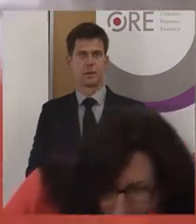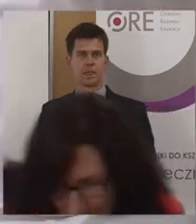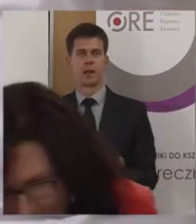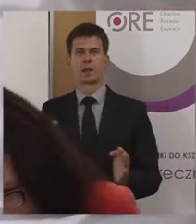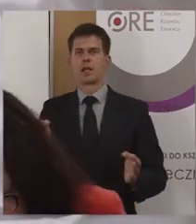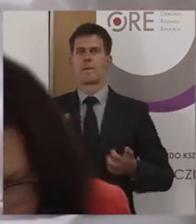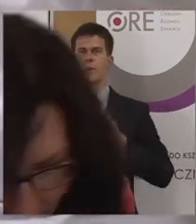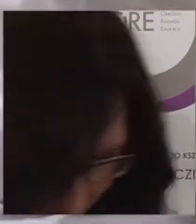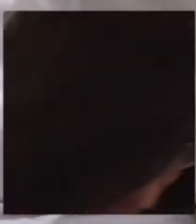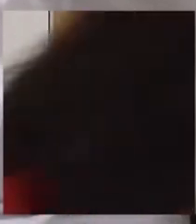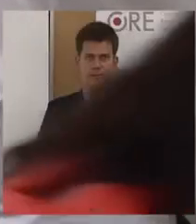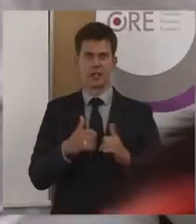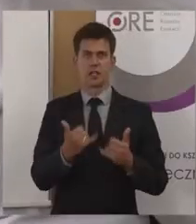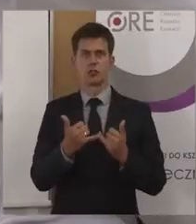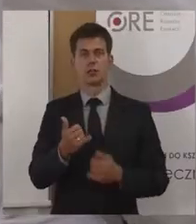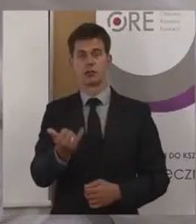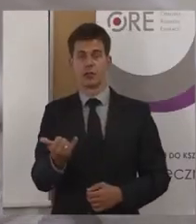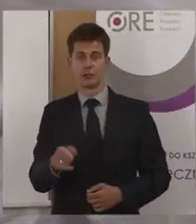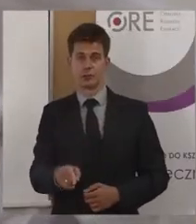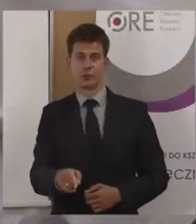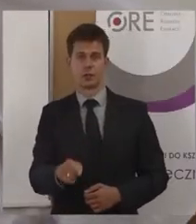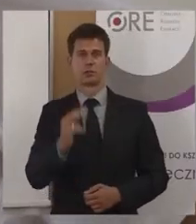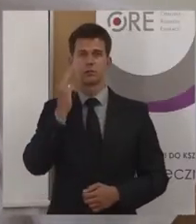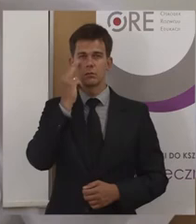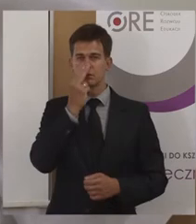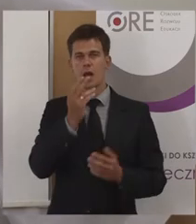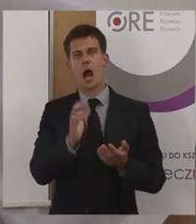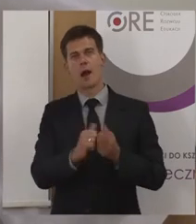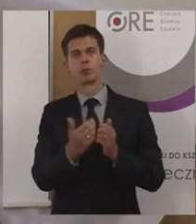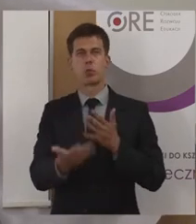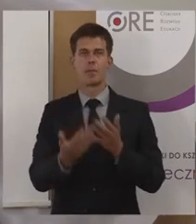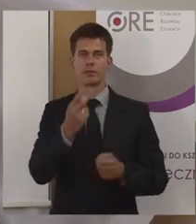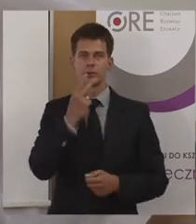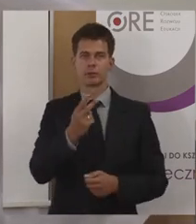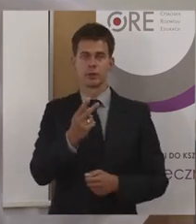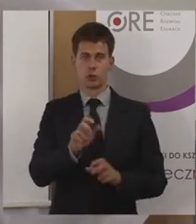tych dzieci tworzyć nowe ćwiczenia, które mają zastępować ćwiczenia,